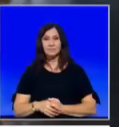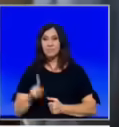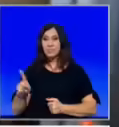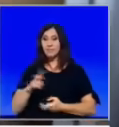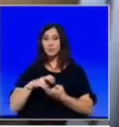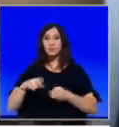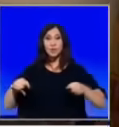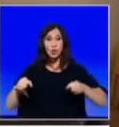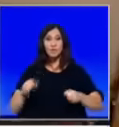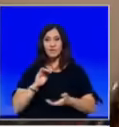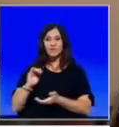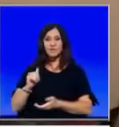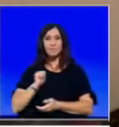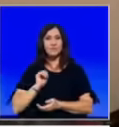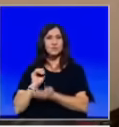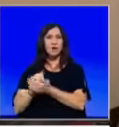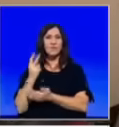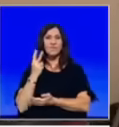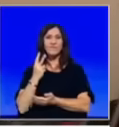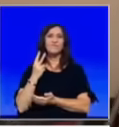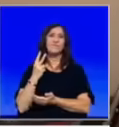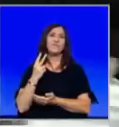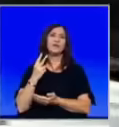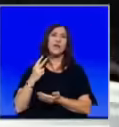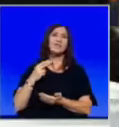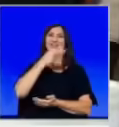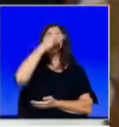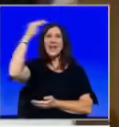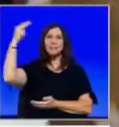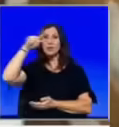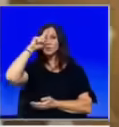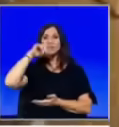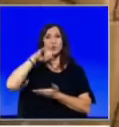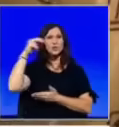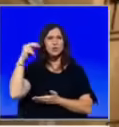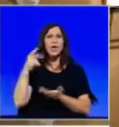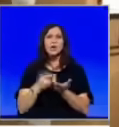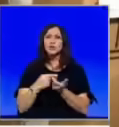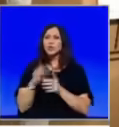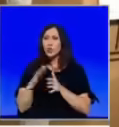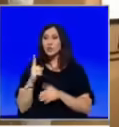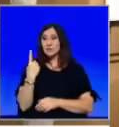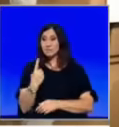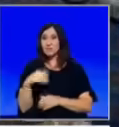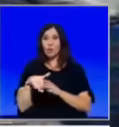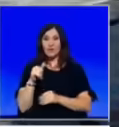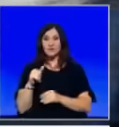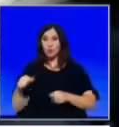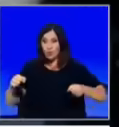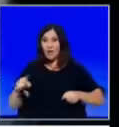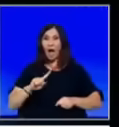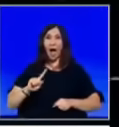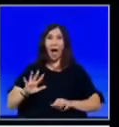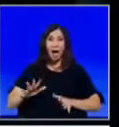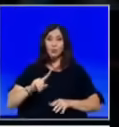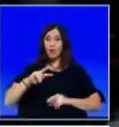Непотърсени куфари и вещи се пазят в складове на двата терминала на Софийското летище. Често пътници сами се отказват от куфарите си, ако не отговарят на